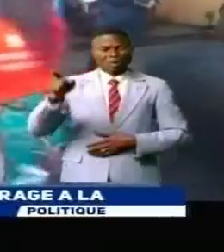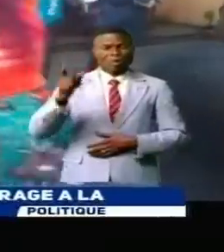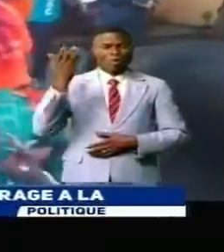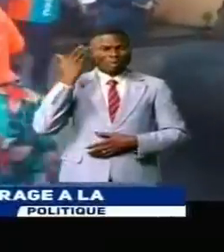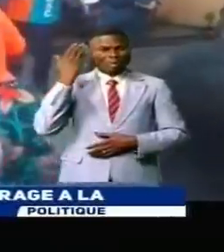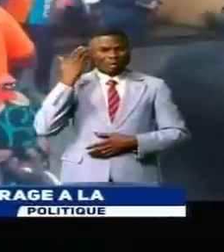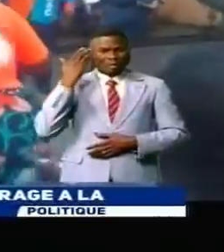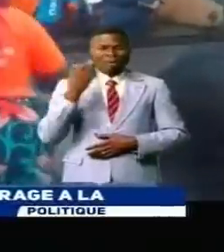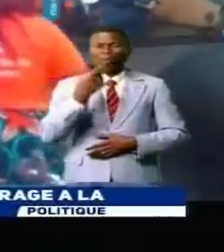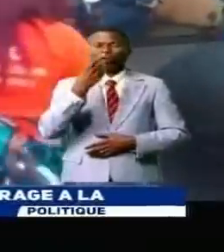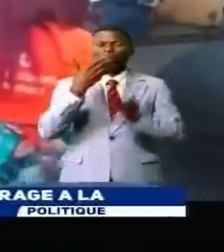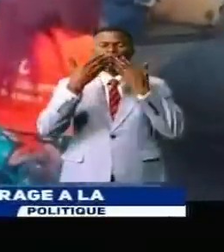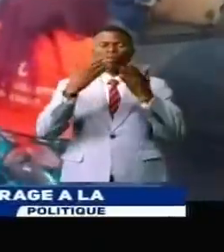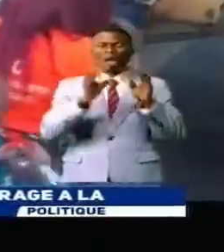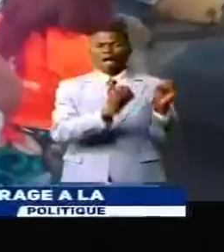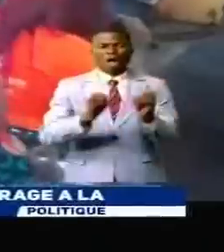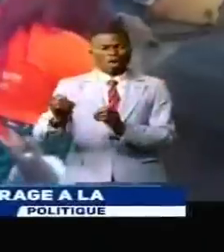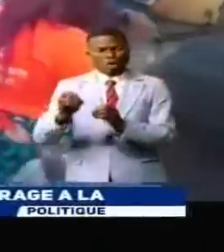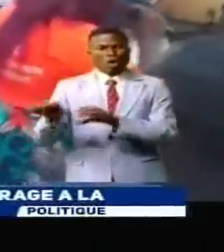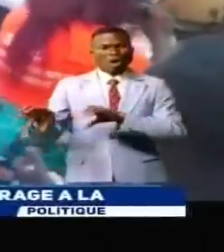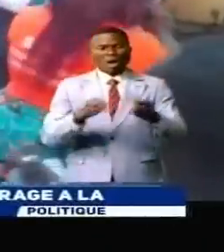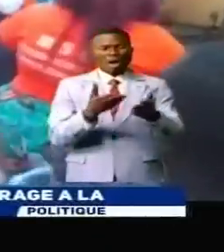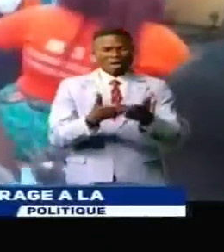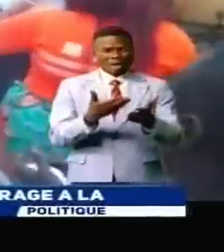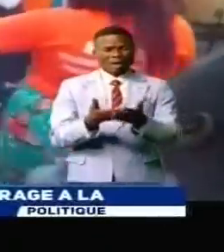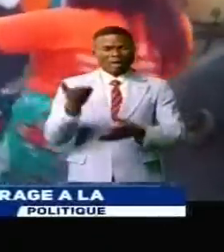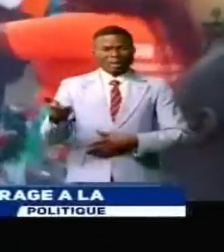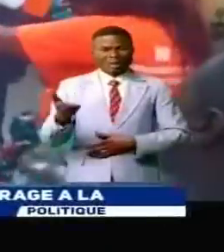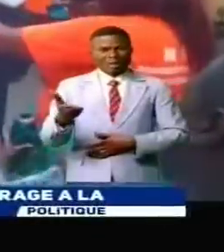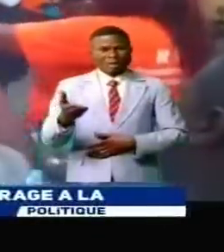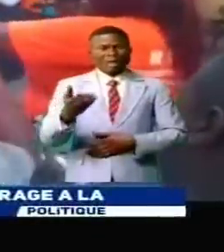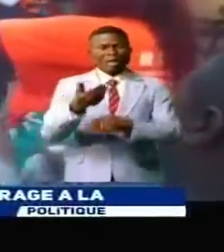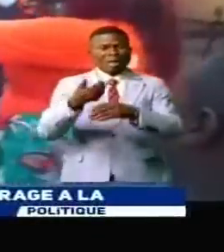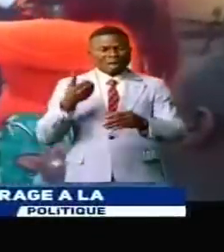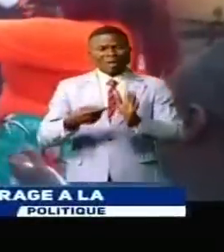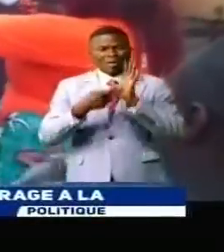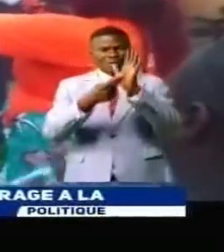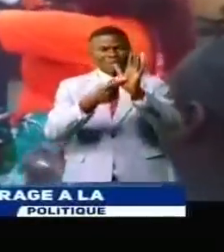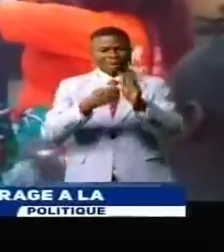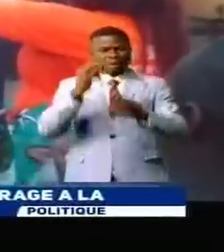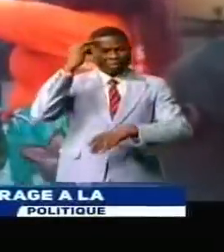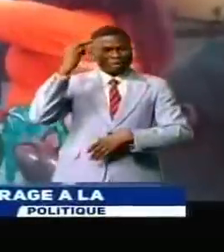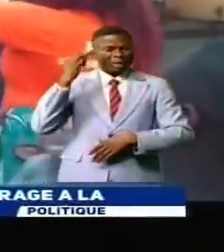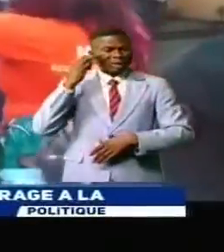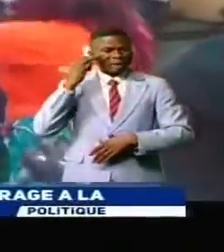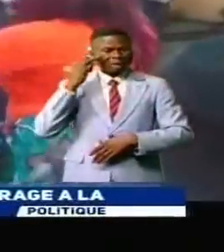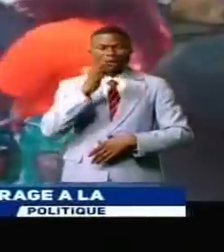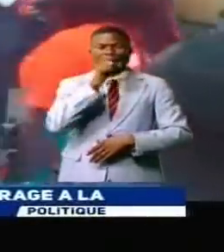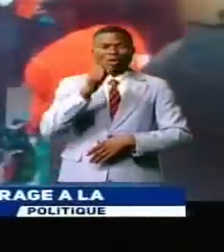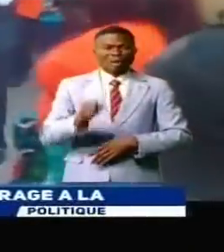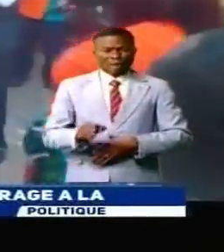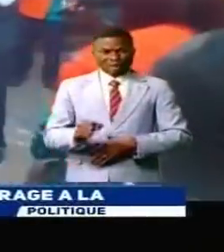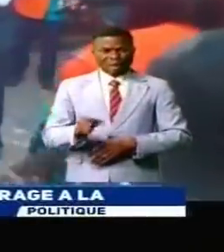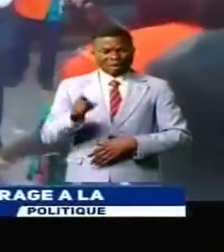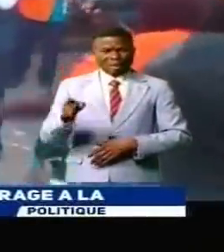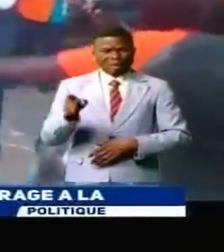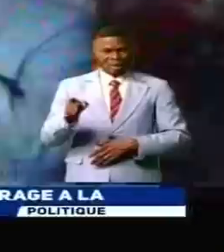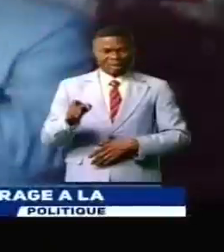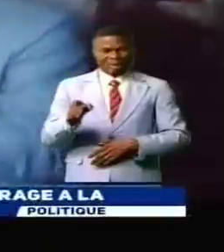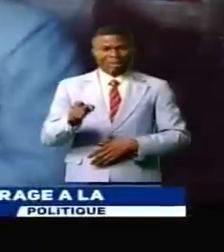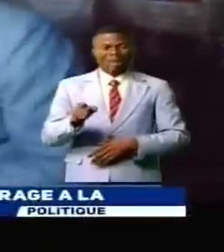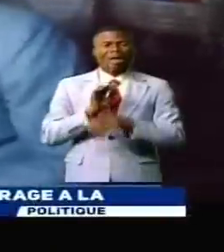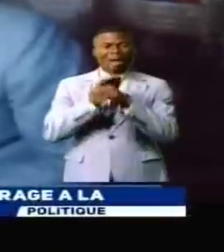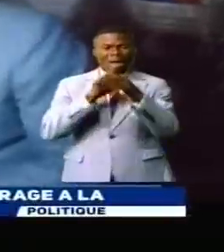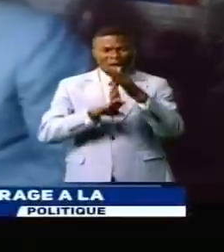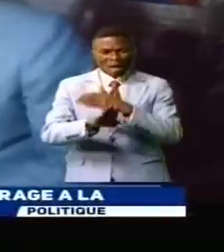a remercié l'organisateur de cette cérémonie, Jérôme Nkoko, avant de présenter le ministre honoraire John Kwetz, qui vient